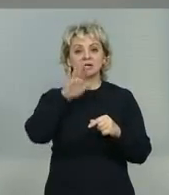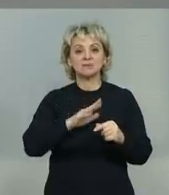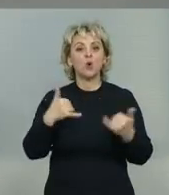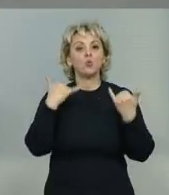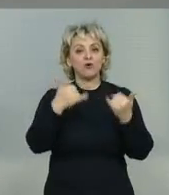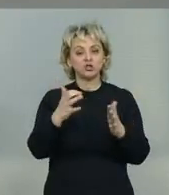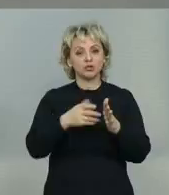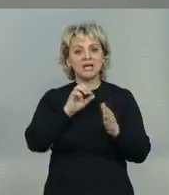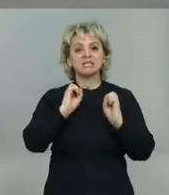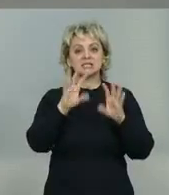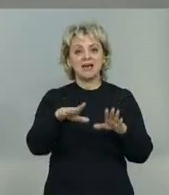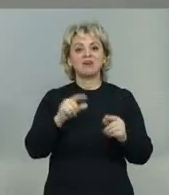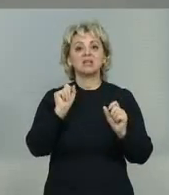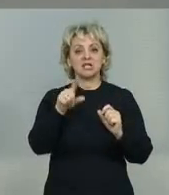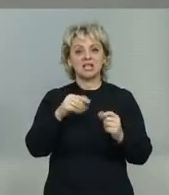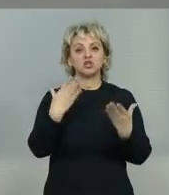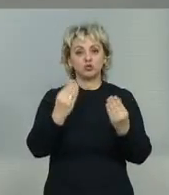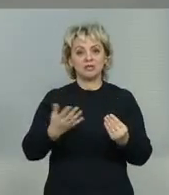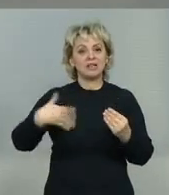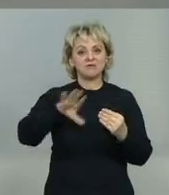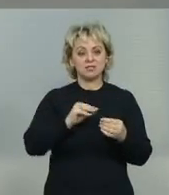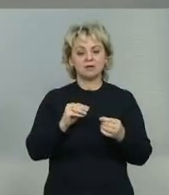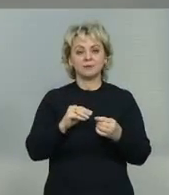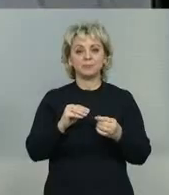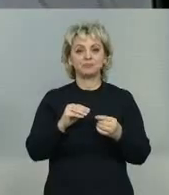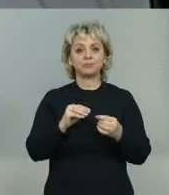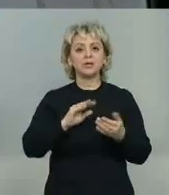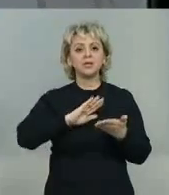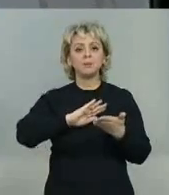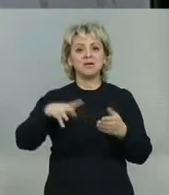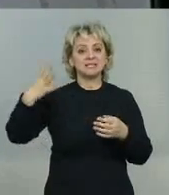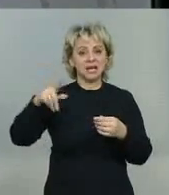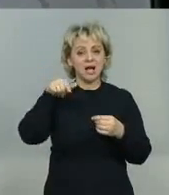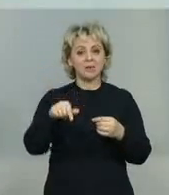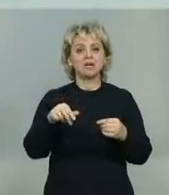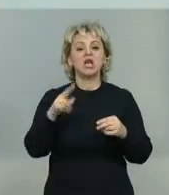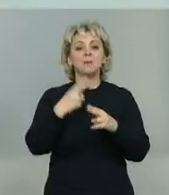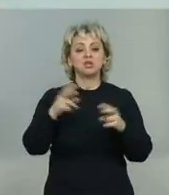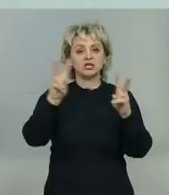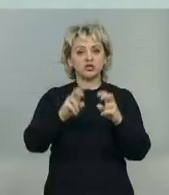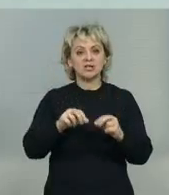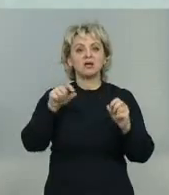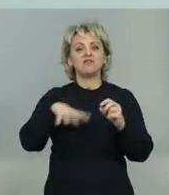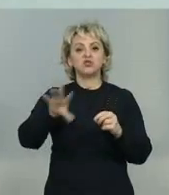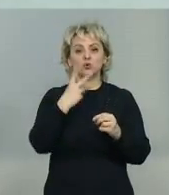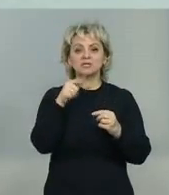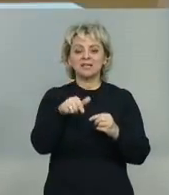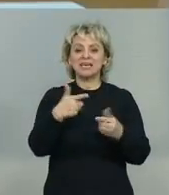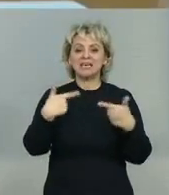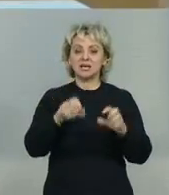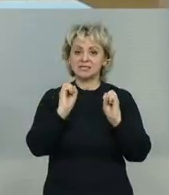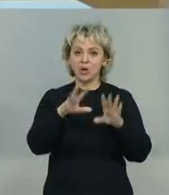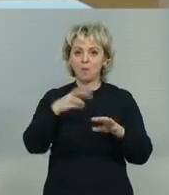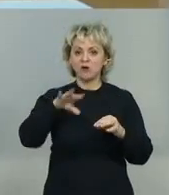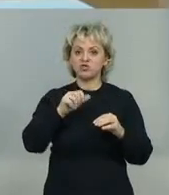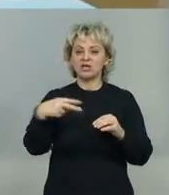по уважительной причине сдавать в назначенный день для всех. Без видеокамер, металлодетектора, тщательного досмотра сдавал ЕГЭ Алексей